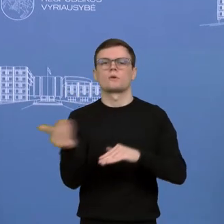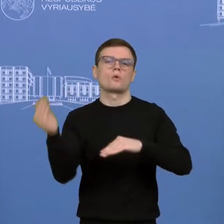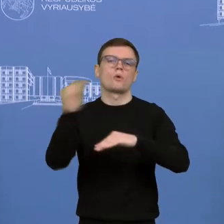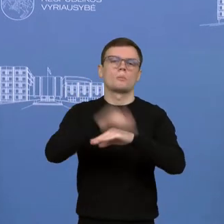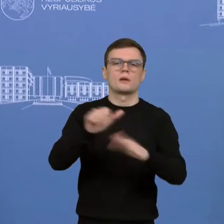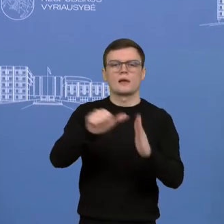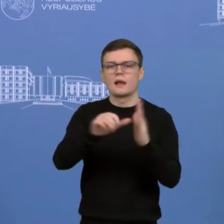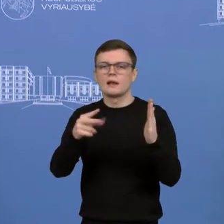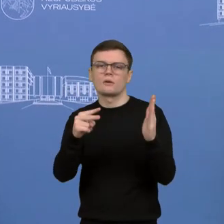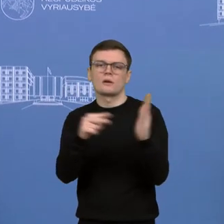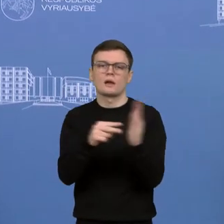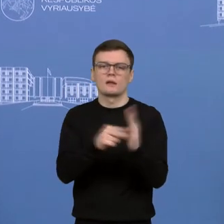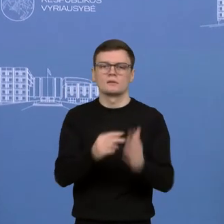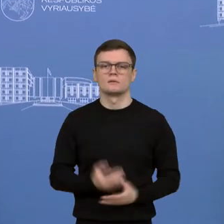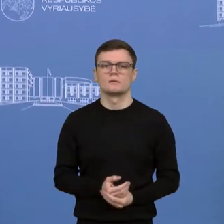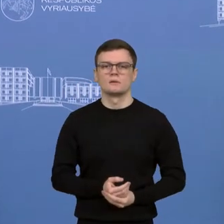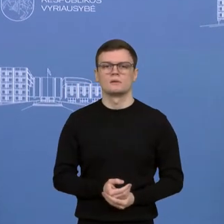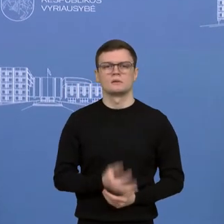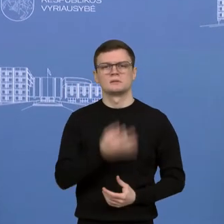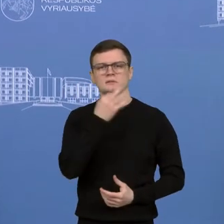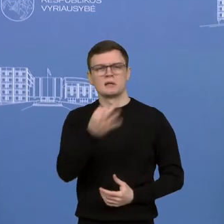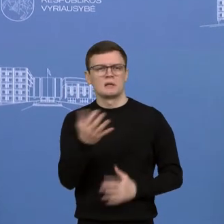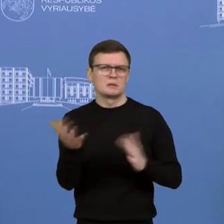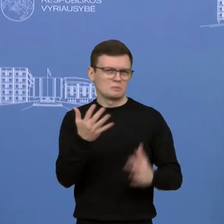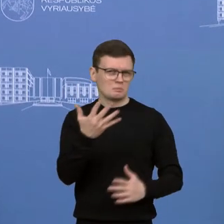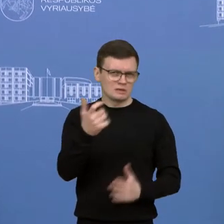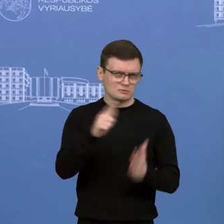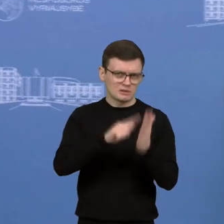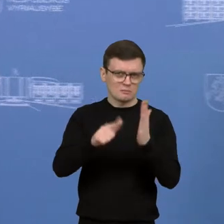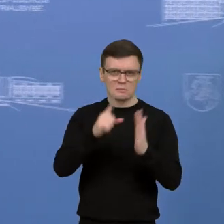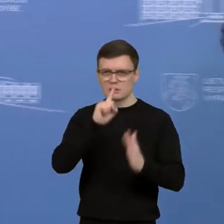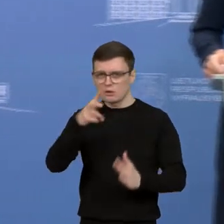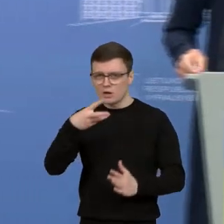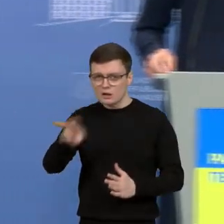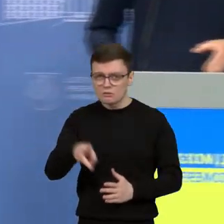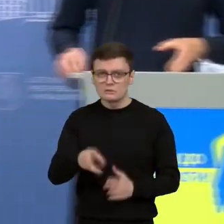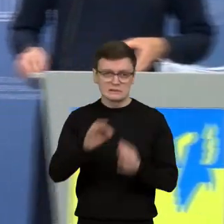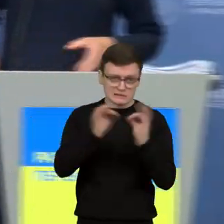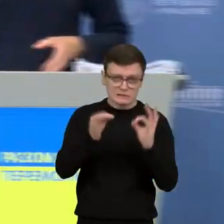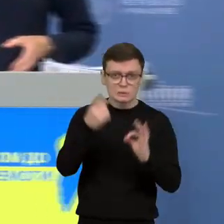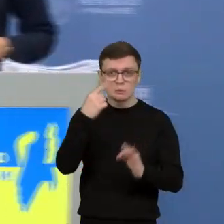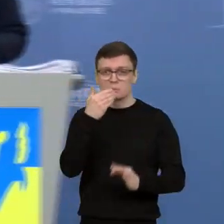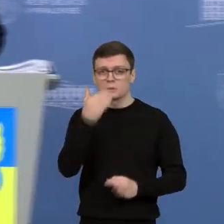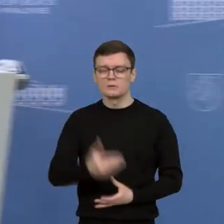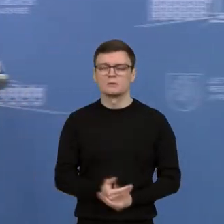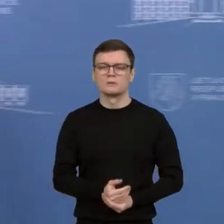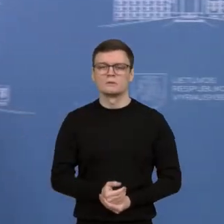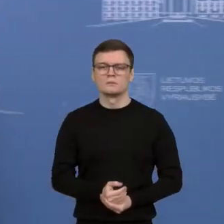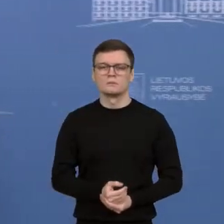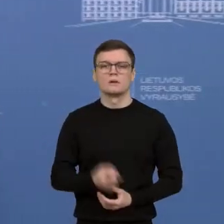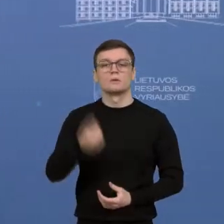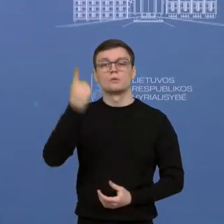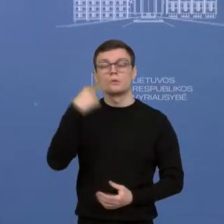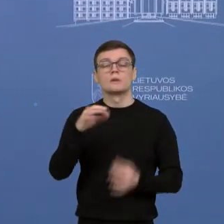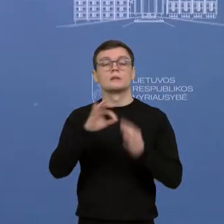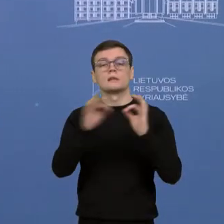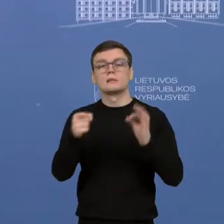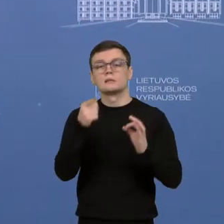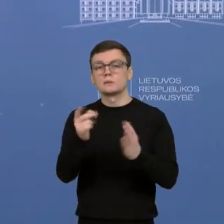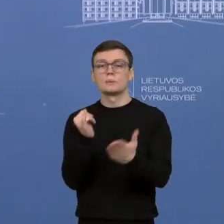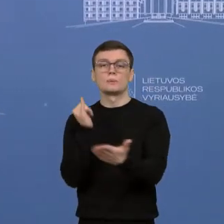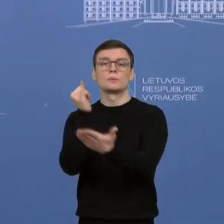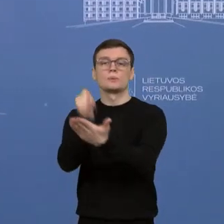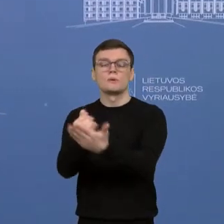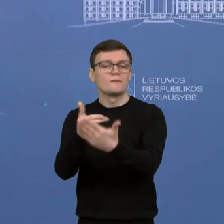kainas? Berods buvo minėta 570 milijonų. Gal galit patikslinti tiesiog skaičius? Norėčiau patikslinti, kad subsidija bus skiriama